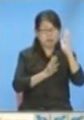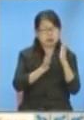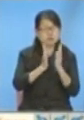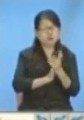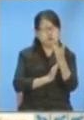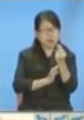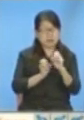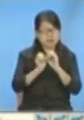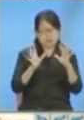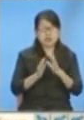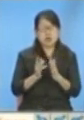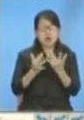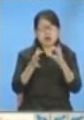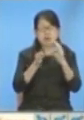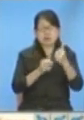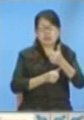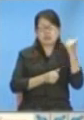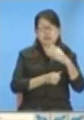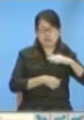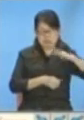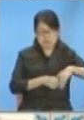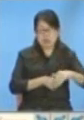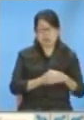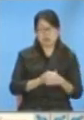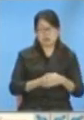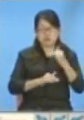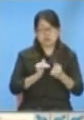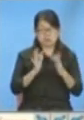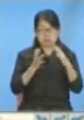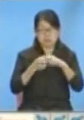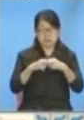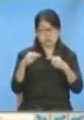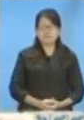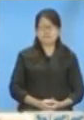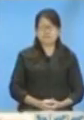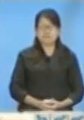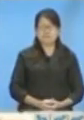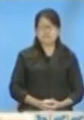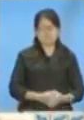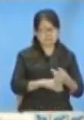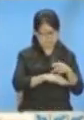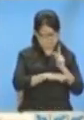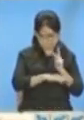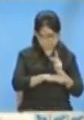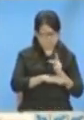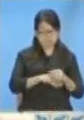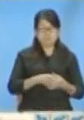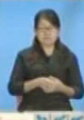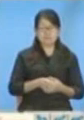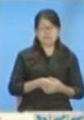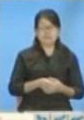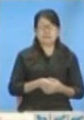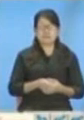อย่าเพิ่งเป็นลากไว้ประเด็นอื่นเลยครับไม่งั้นไม่จบครับเชิญท่านชินวรฮะ ท่านประธานรัฐสภาที่เค